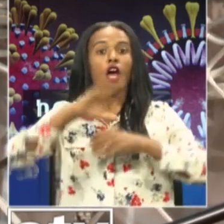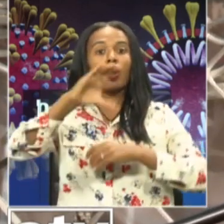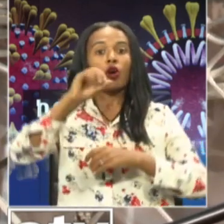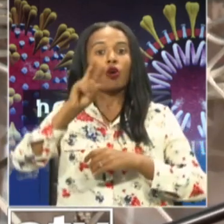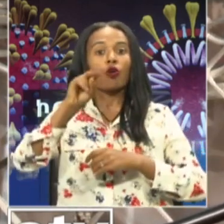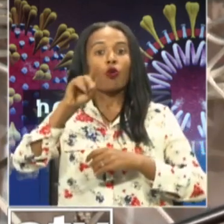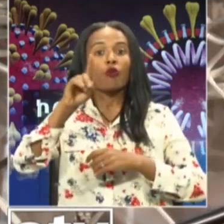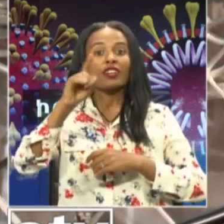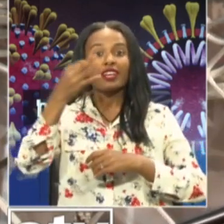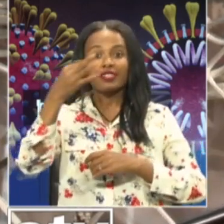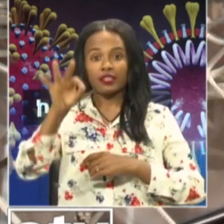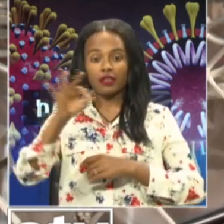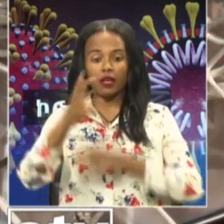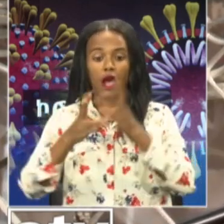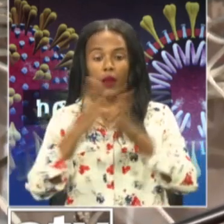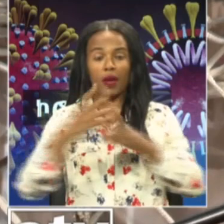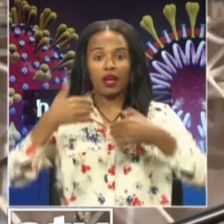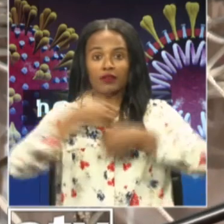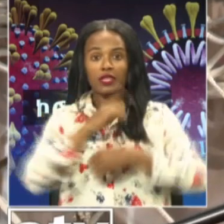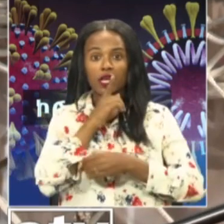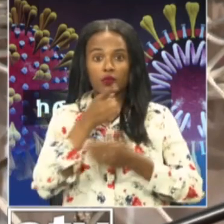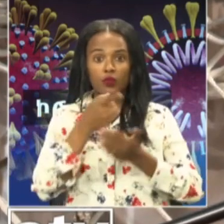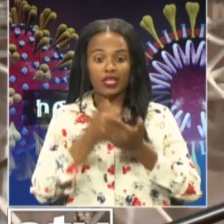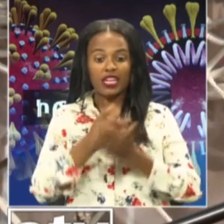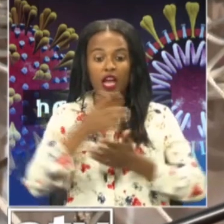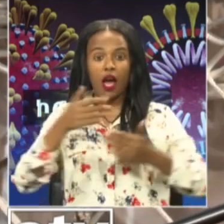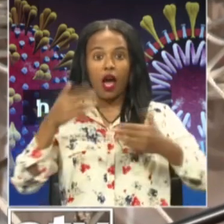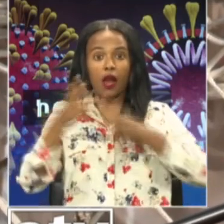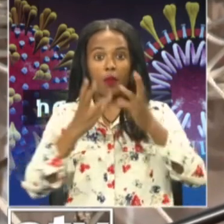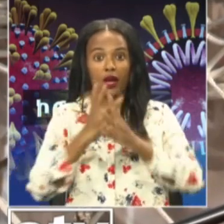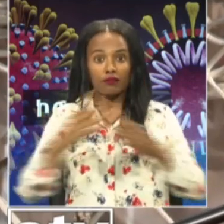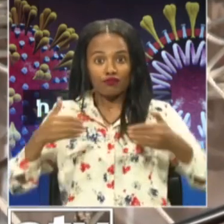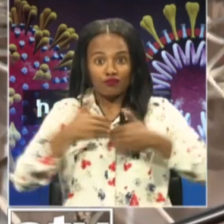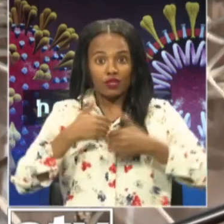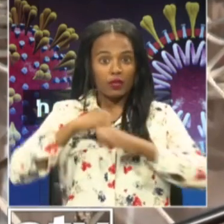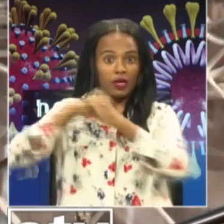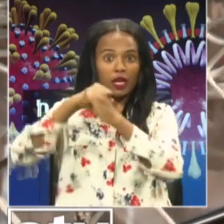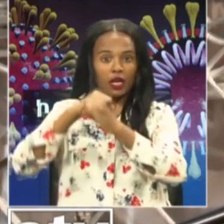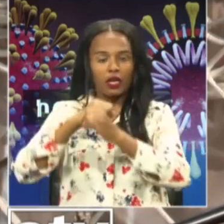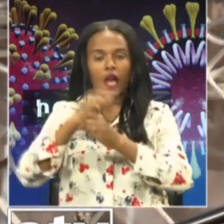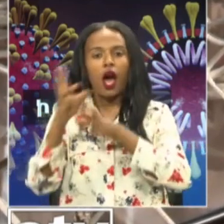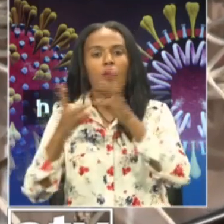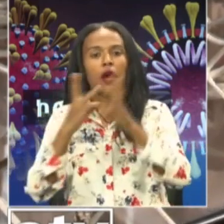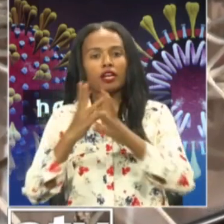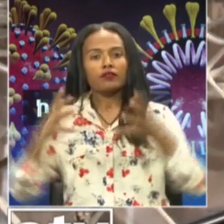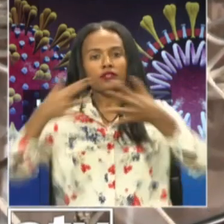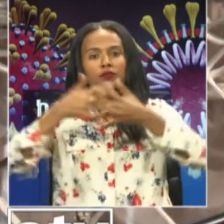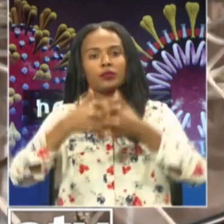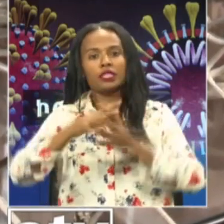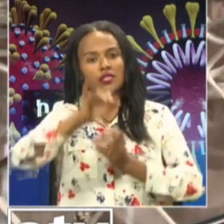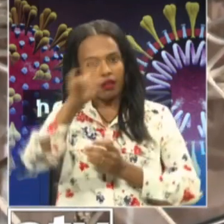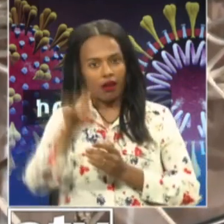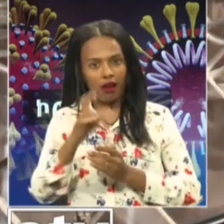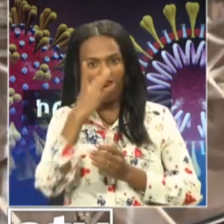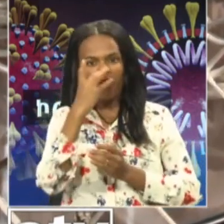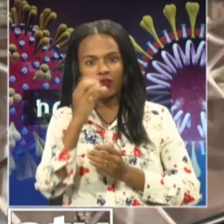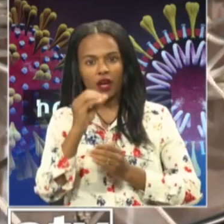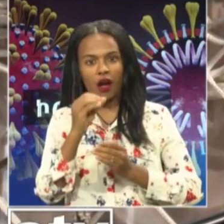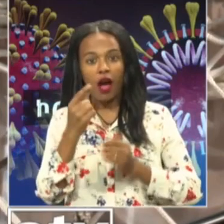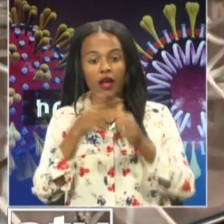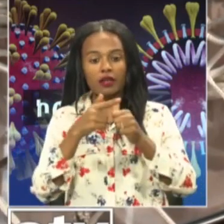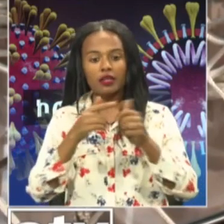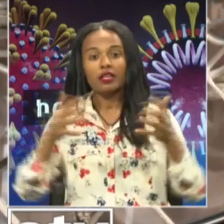ኮቪድ-19 ዓለም አቀፍ ስጋት ነው። ይህን ዓለም አቀፍ ስጋት ለመከላከል ደግሞ ዓለም አቀፍ ትብብርን ይጠይቃል። ስለዚህ አፍሪካ አንዱ የትብብር አካል